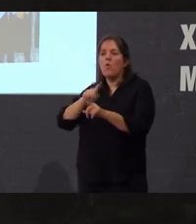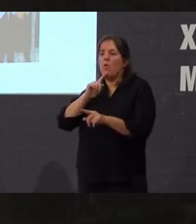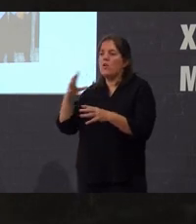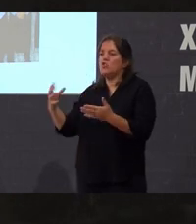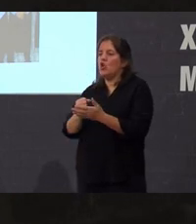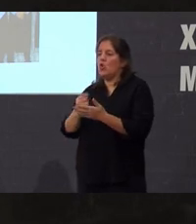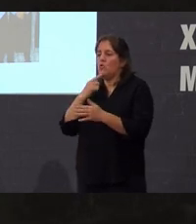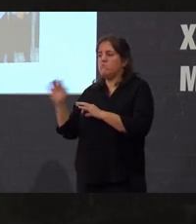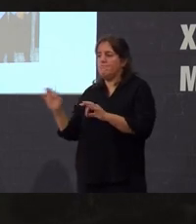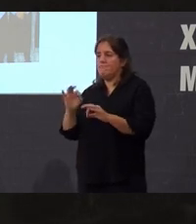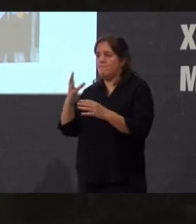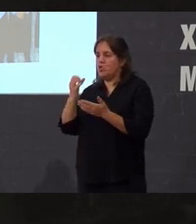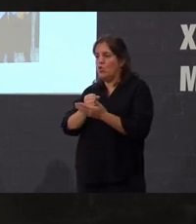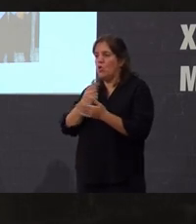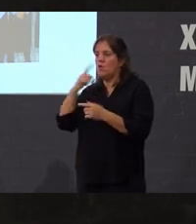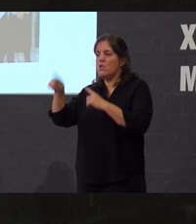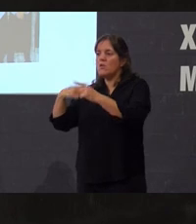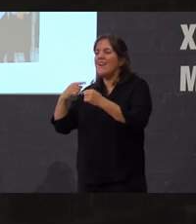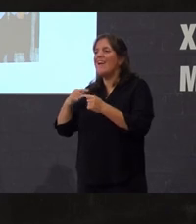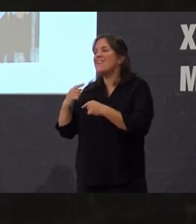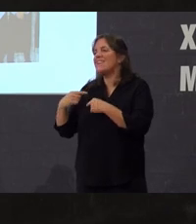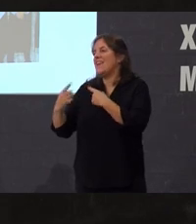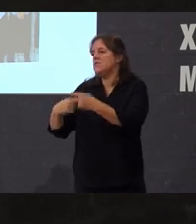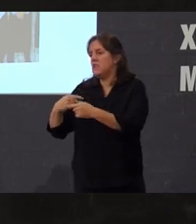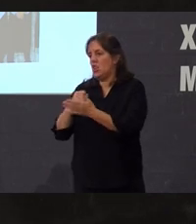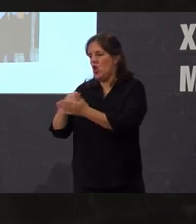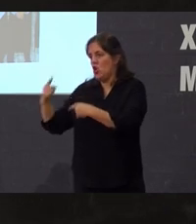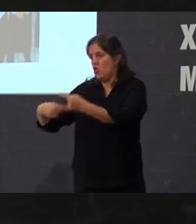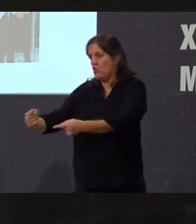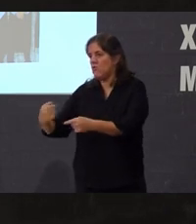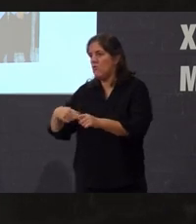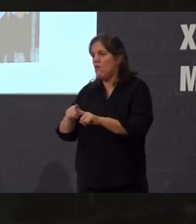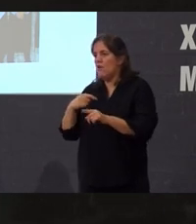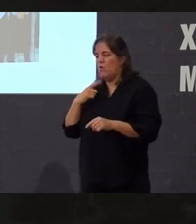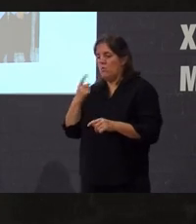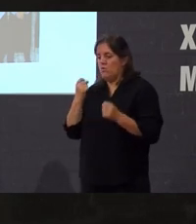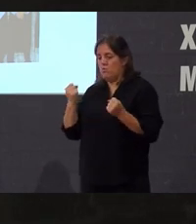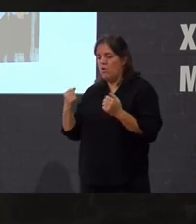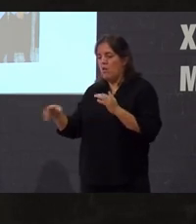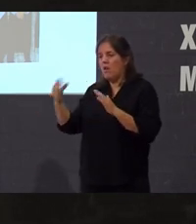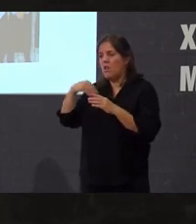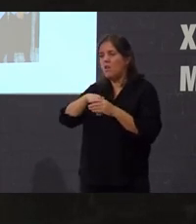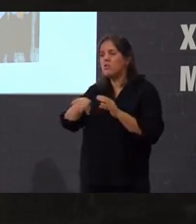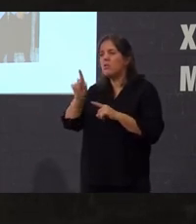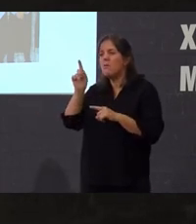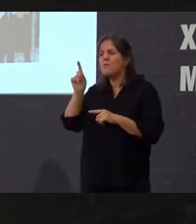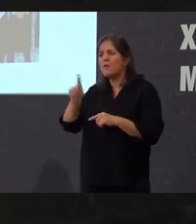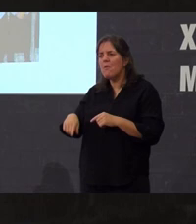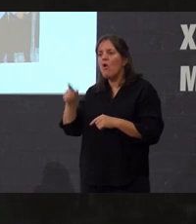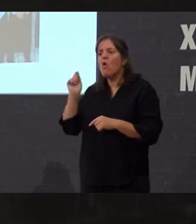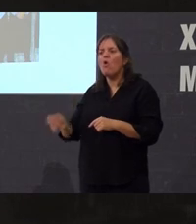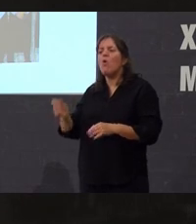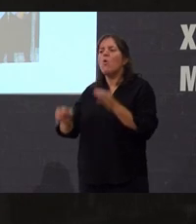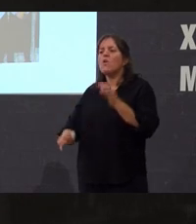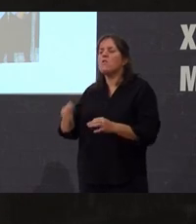transición esta impunidade se foi reforzando e os suíces ademais controlan moito o acceso á